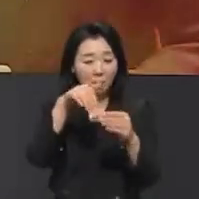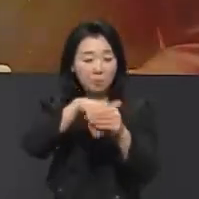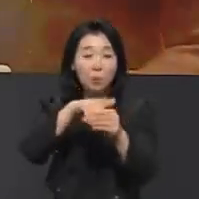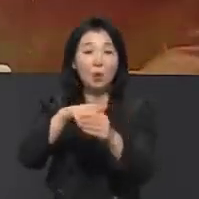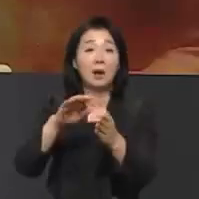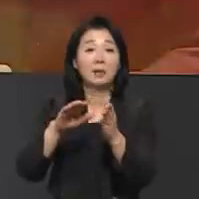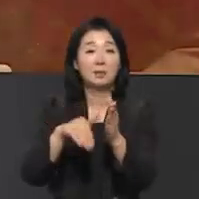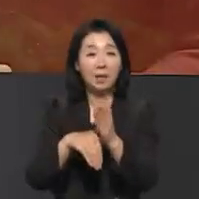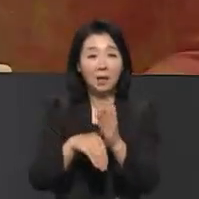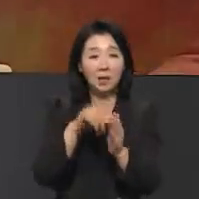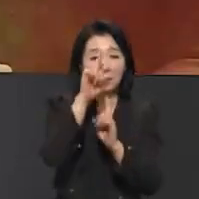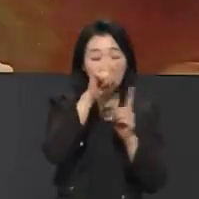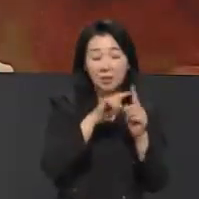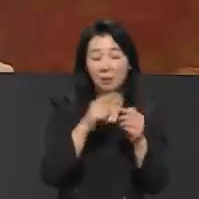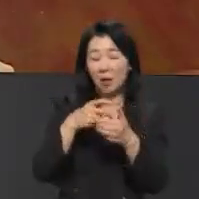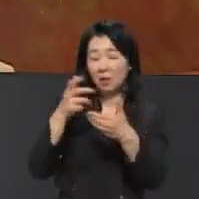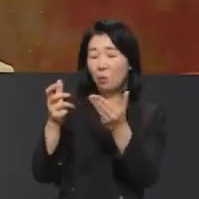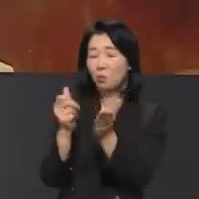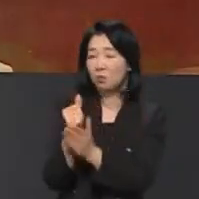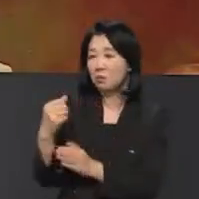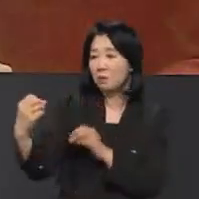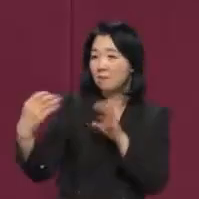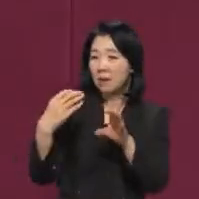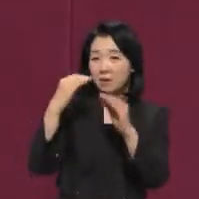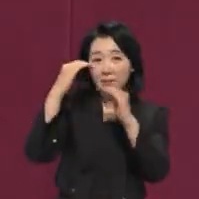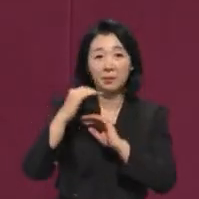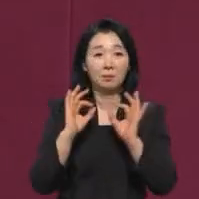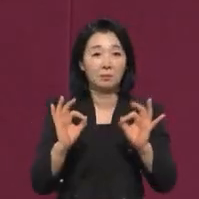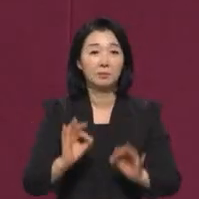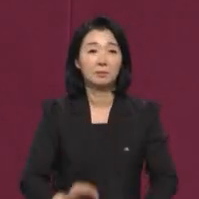대표와 한동훈 장관은 이렇게 주고받았죠.